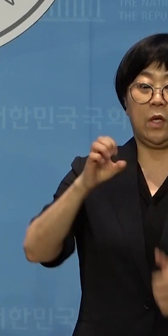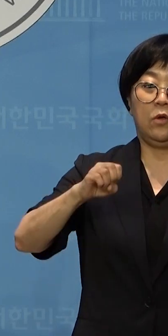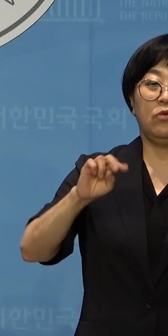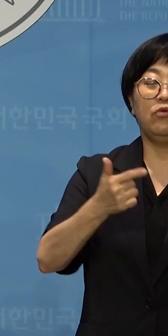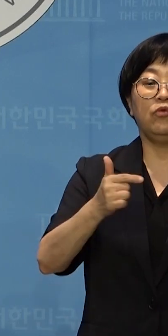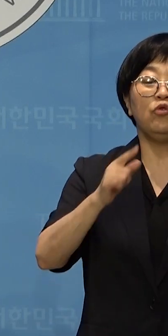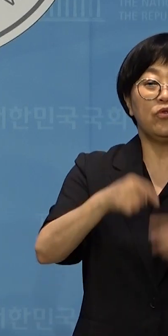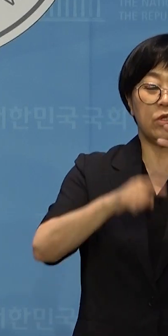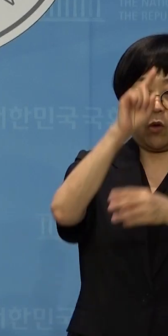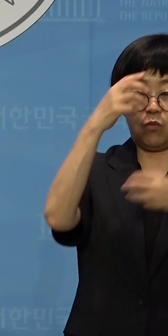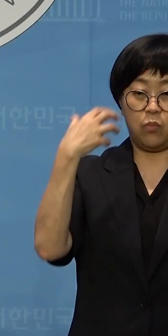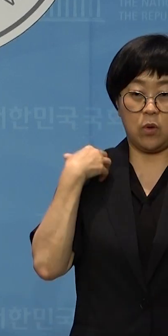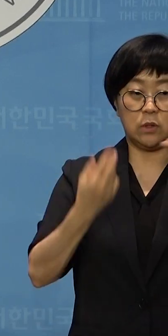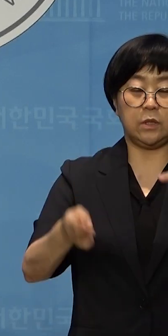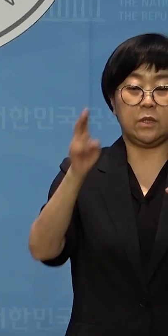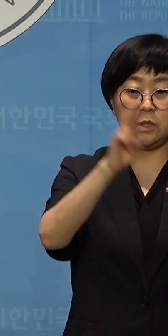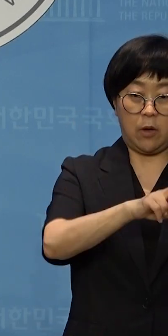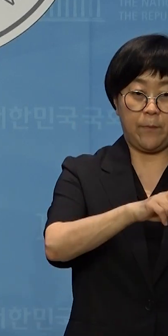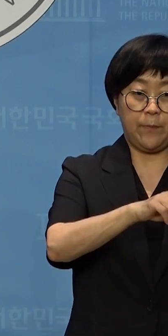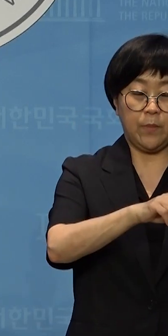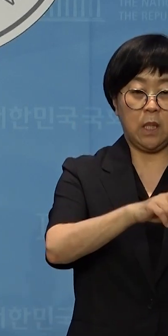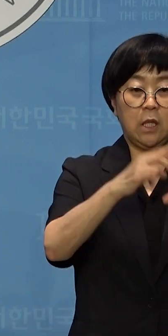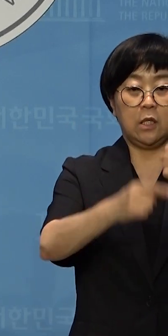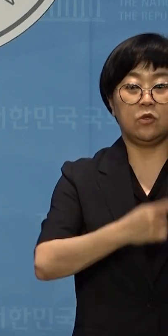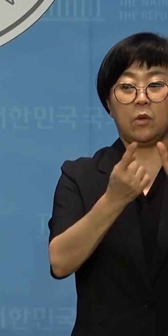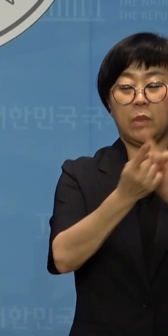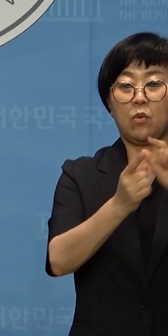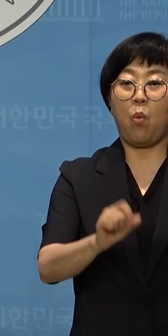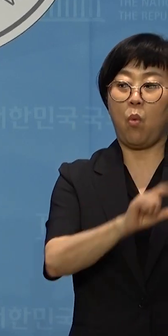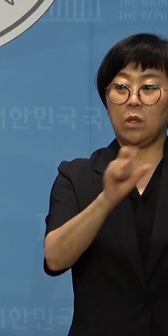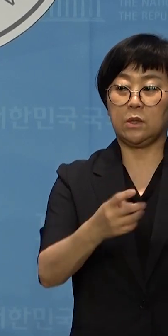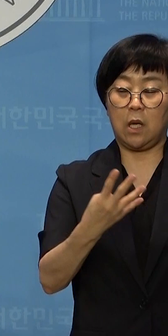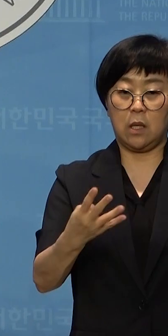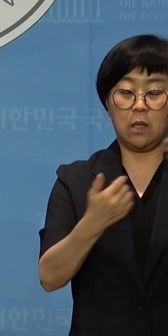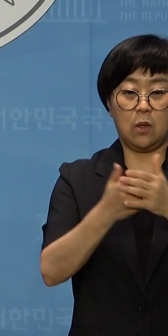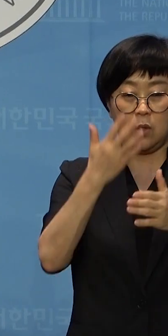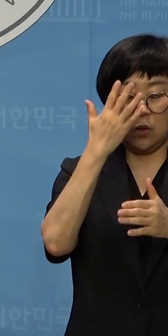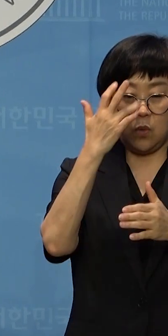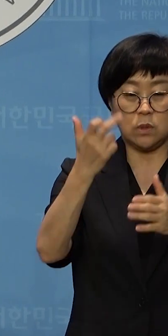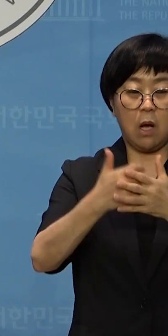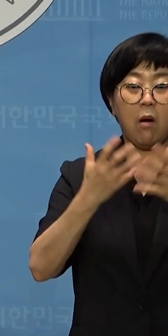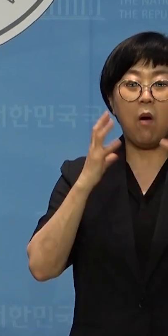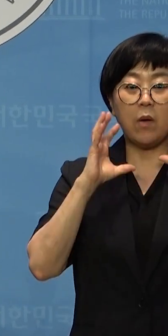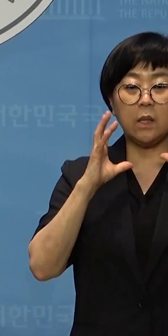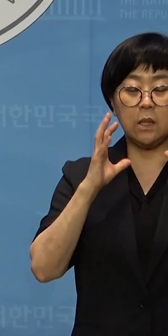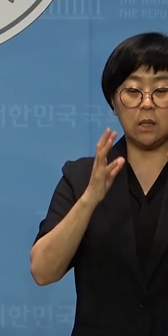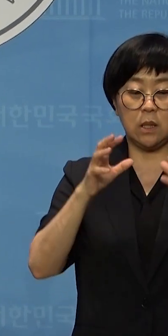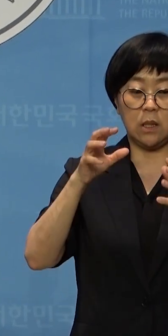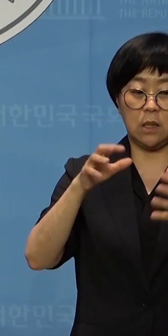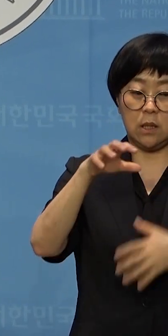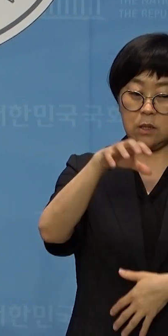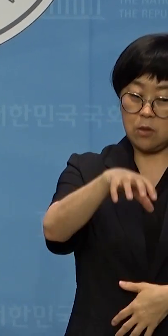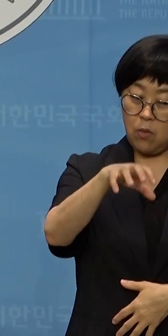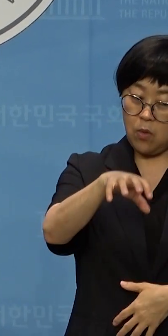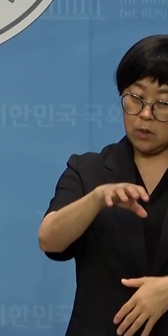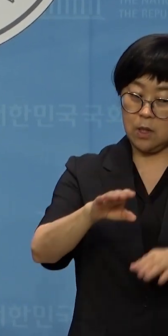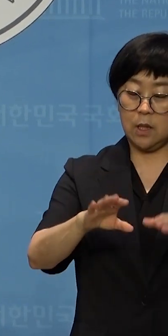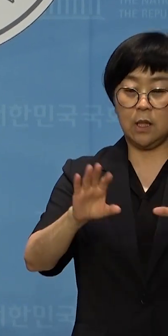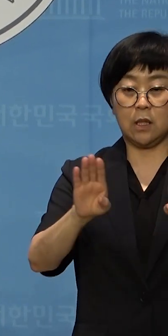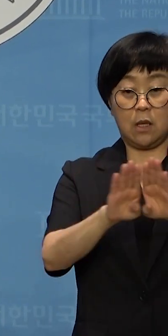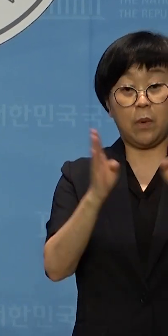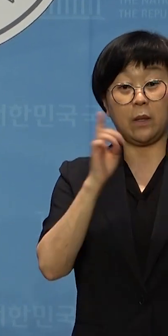윤석열 정부는 취임 1주년을 맞이해 5월 4일 용산 어린이 정원을 상시 개방한다고